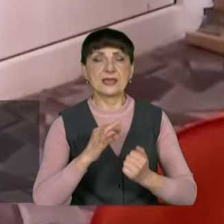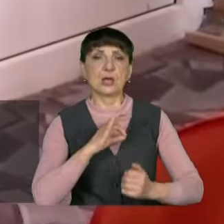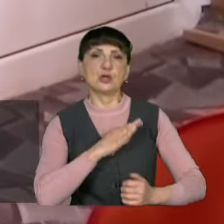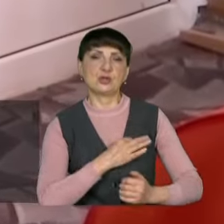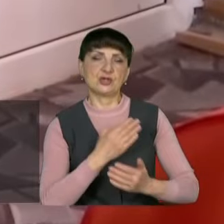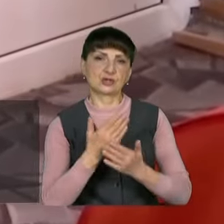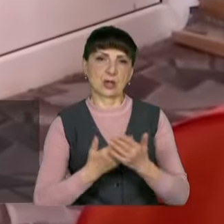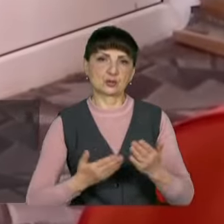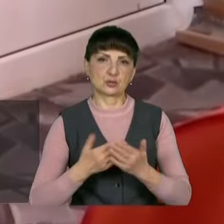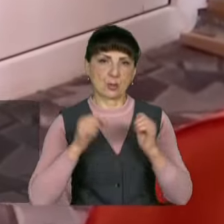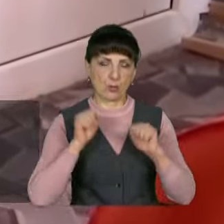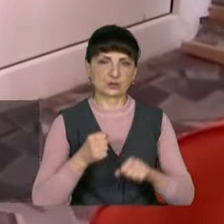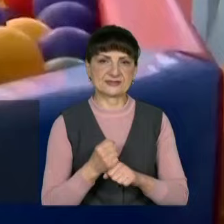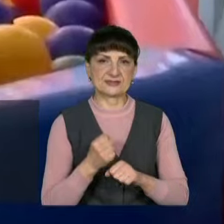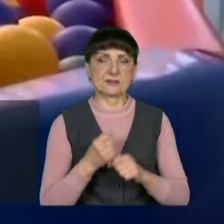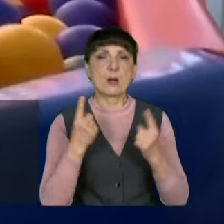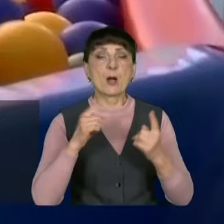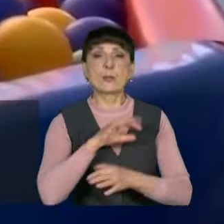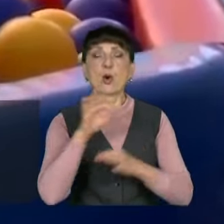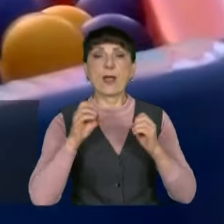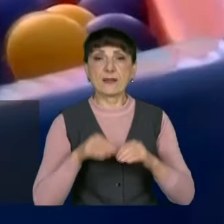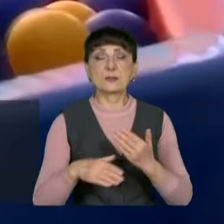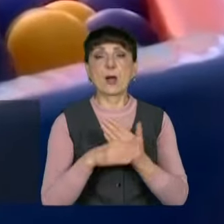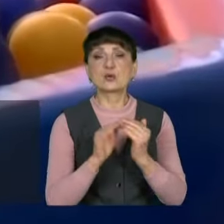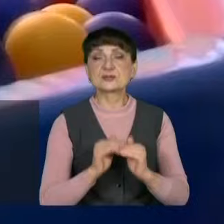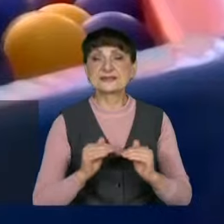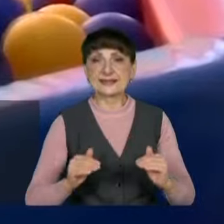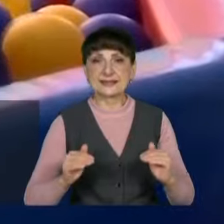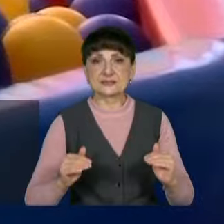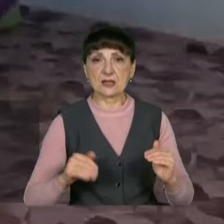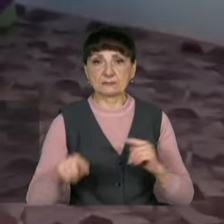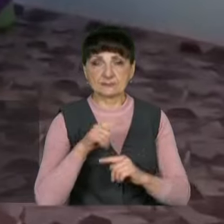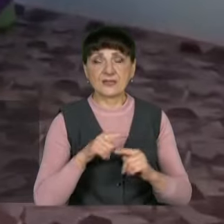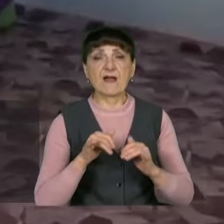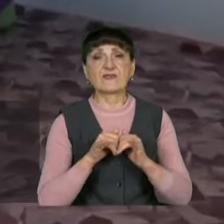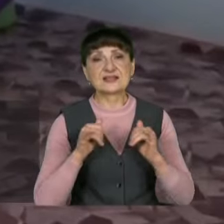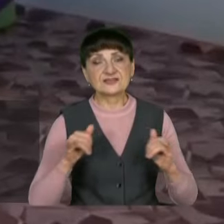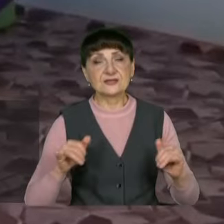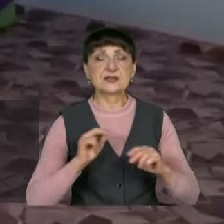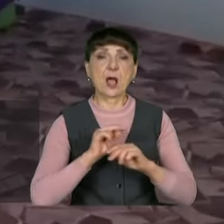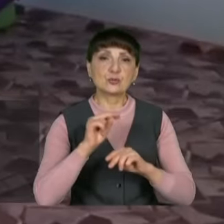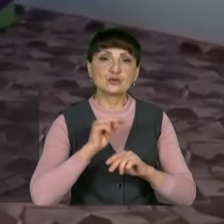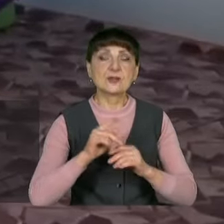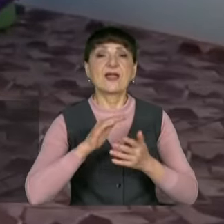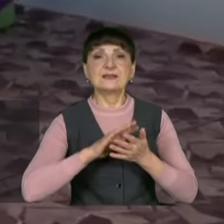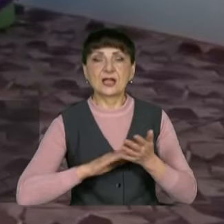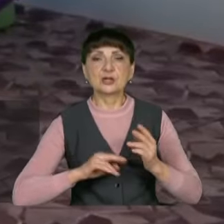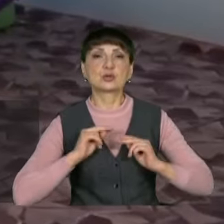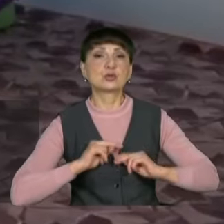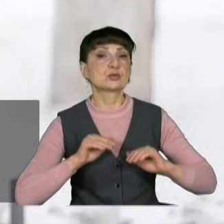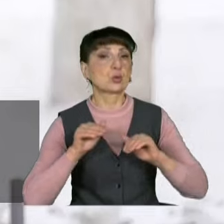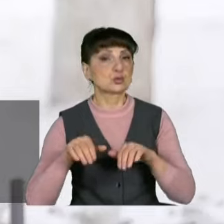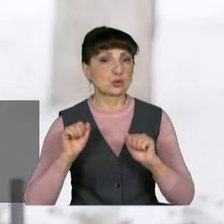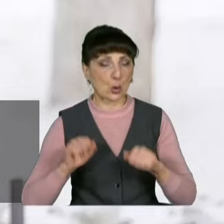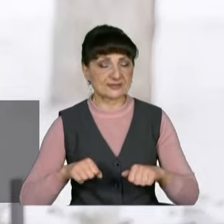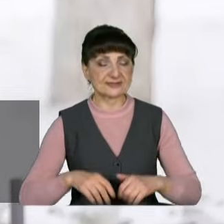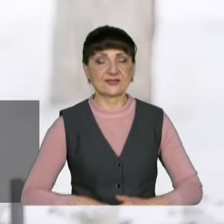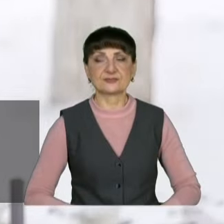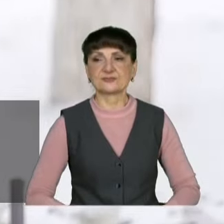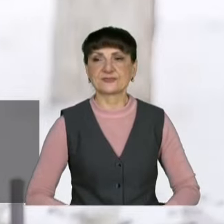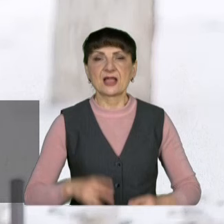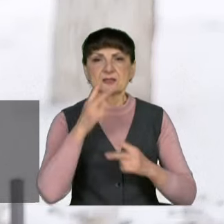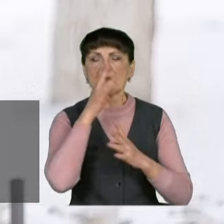юридические консультации. Масштабный проект поможет детям с синдромом Дауна в развитии, обучении и дальнейшем трудоустройстве. Несмотря